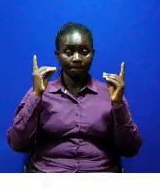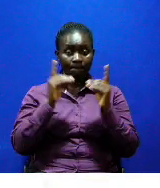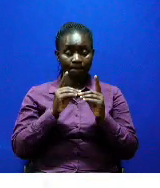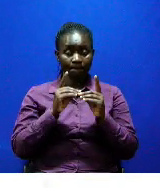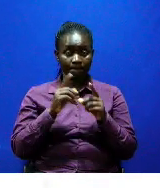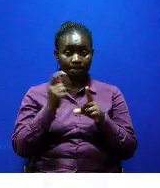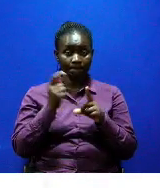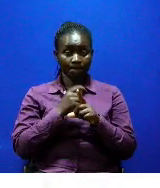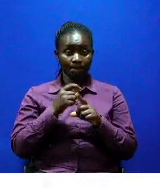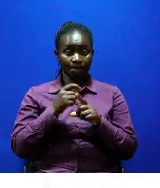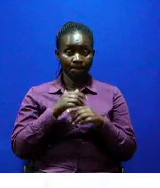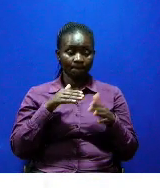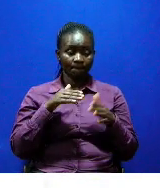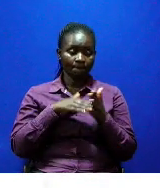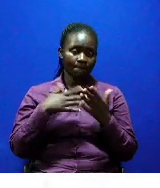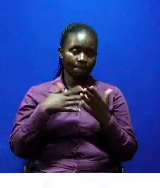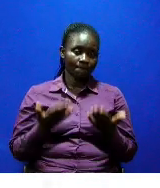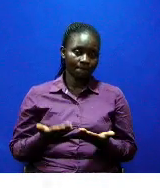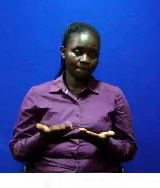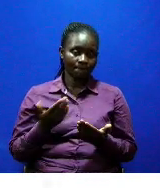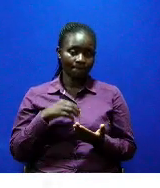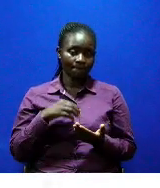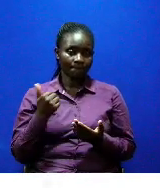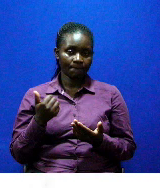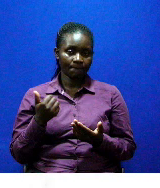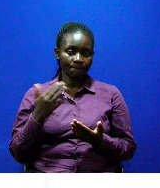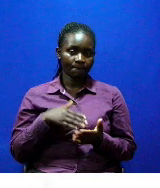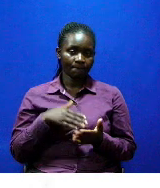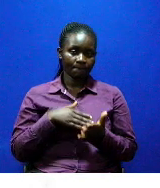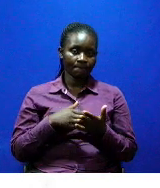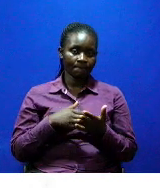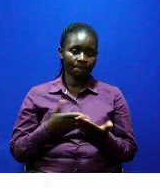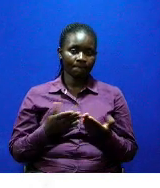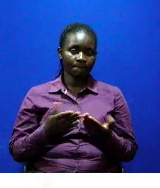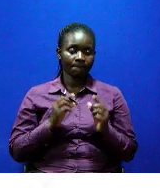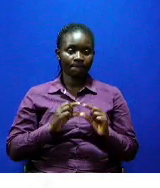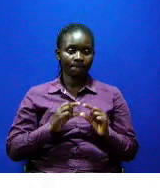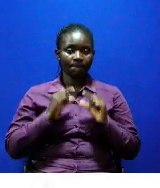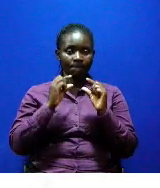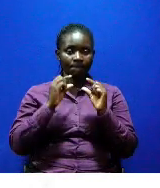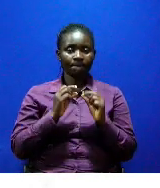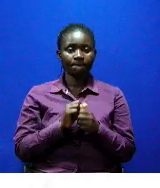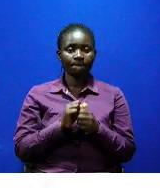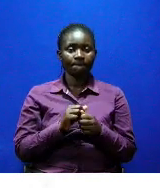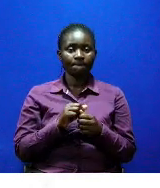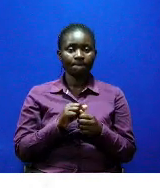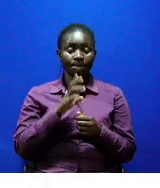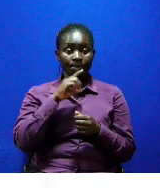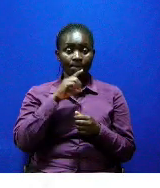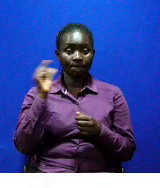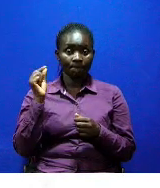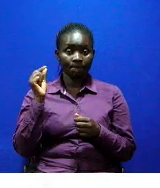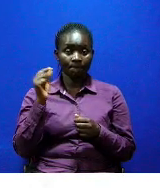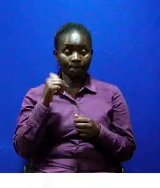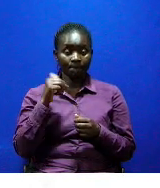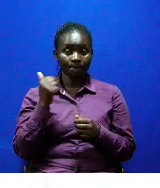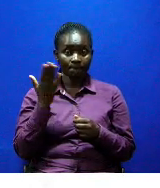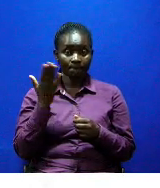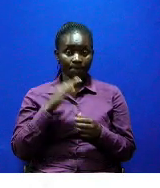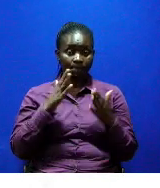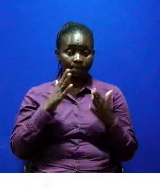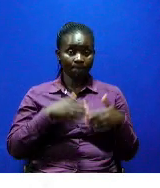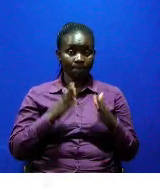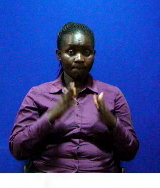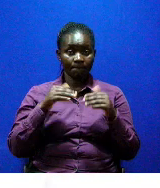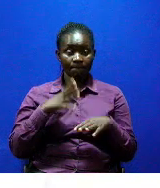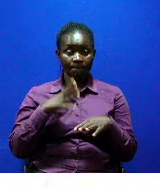kukumoye abandi mba chiri chikochi nchiri chia chiri tuwa chie siri na buwa pako genda baga ende skuru ende banyo wala jivaga bebo mochia